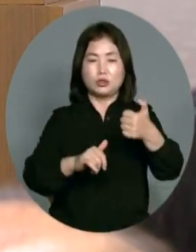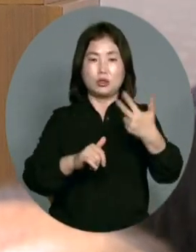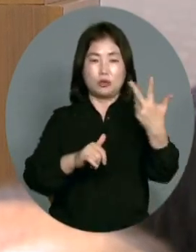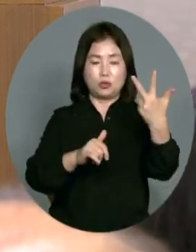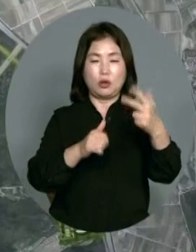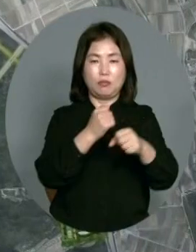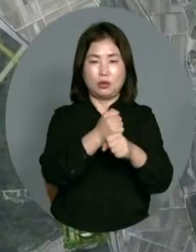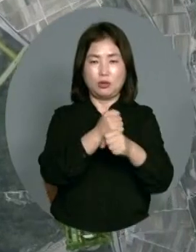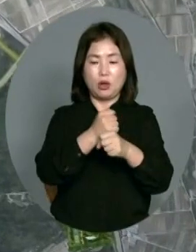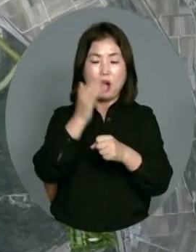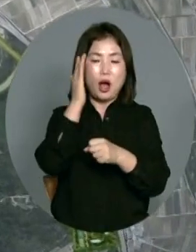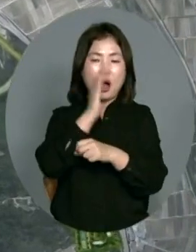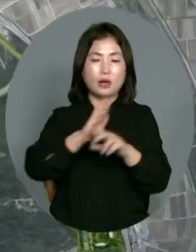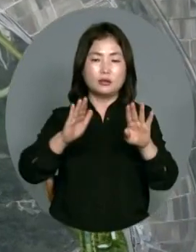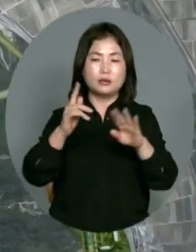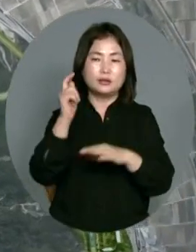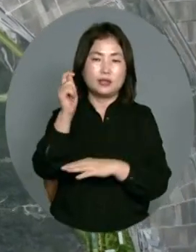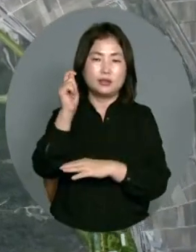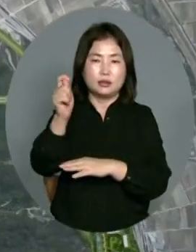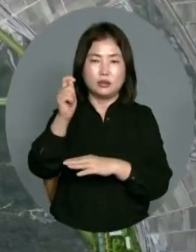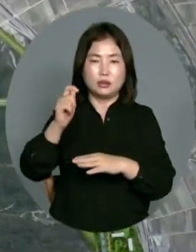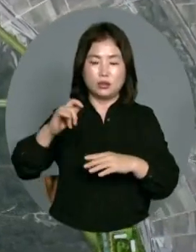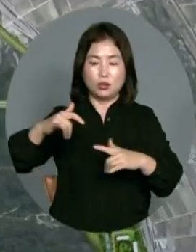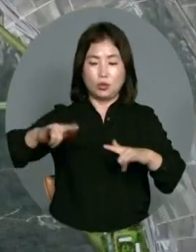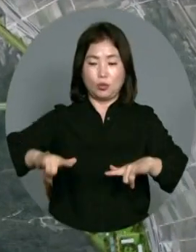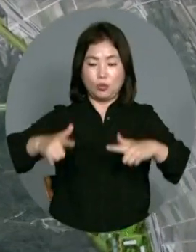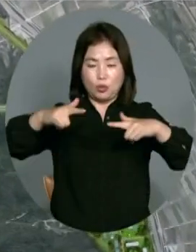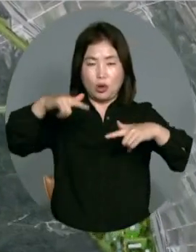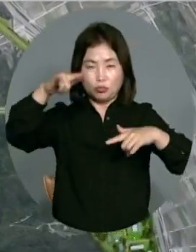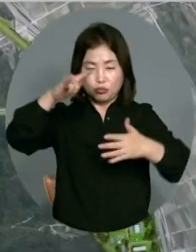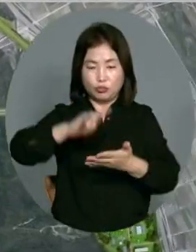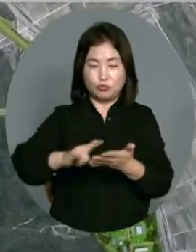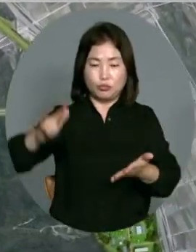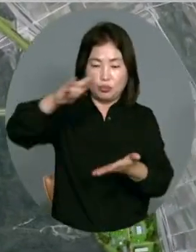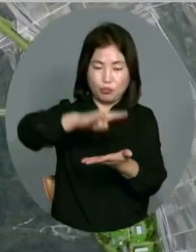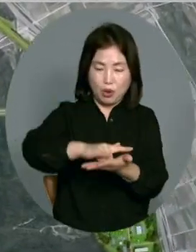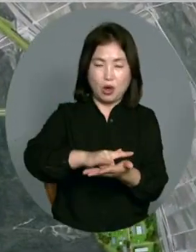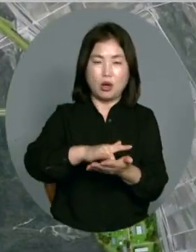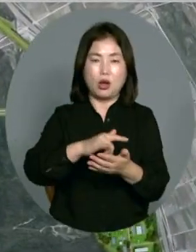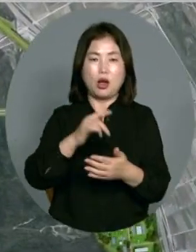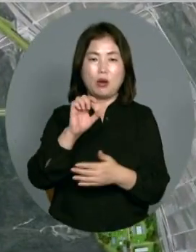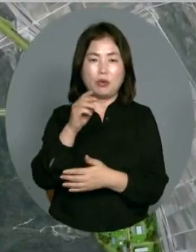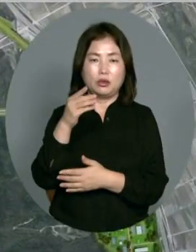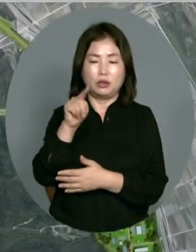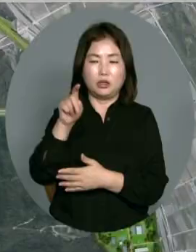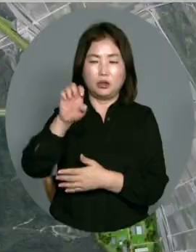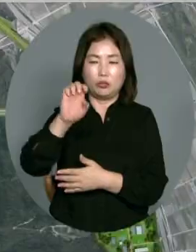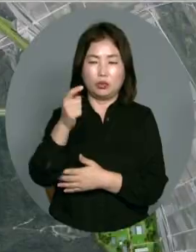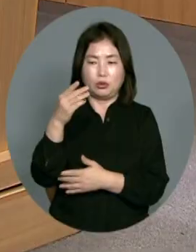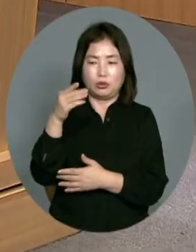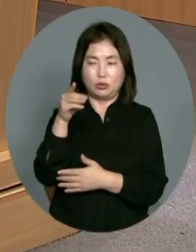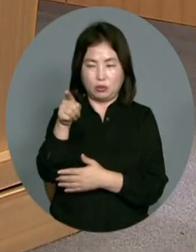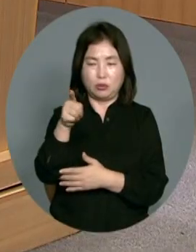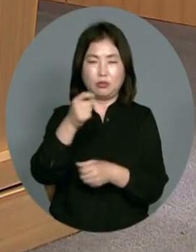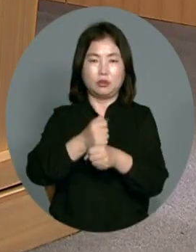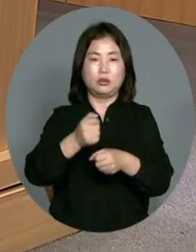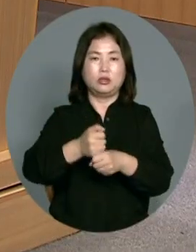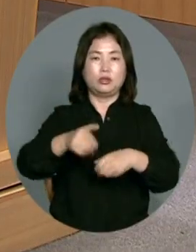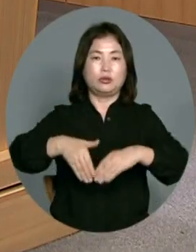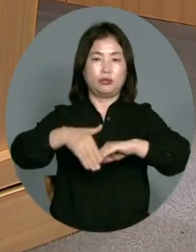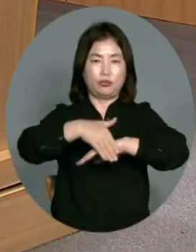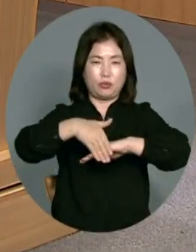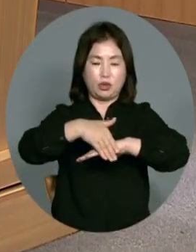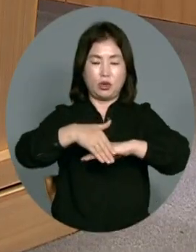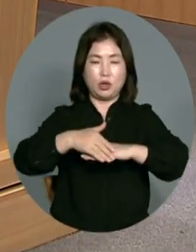만들고 하늘택시라 불리는 도심 항공교통이 뜨고 내릴 수 있도록 이른바 버티포트도 건설합니다. 공항